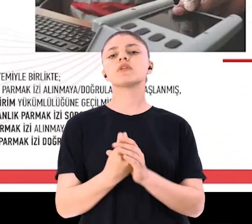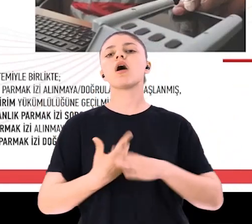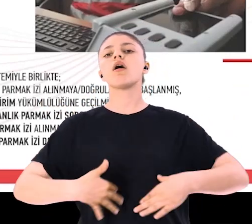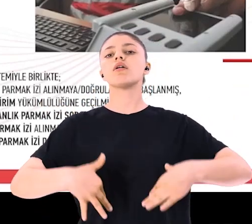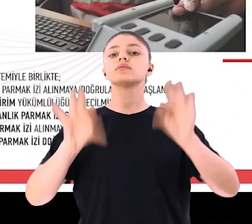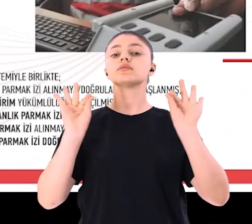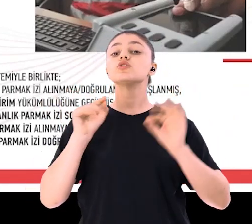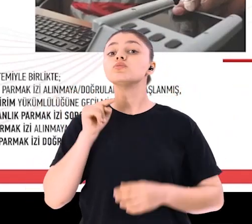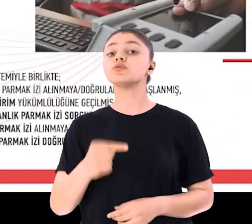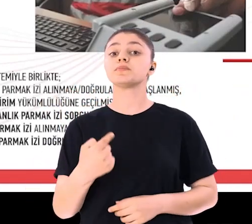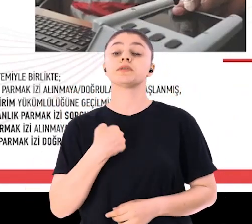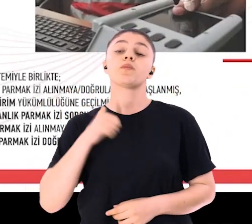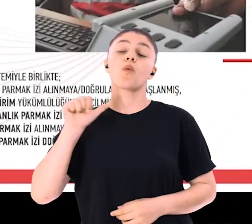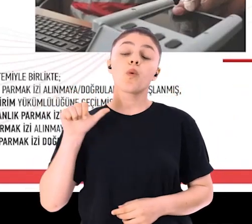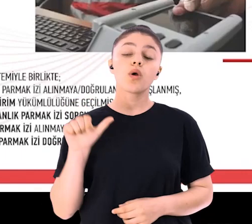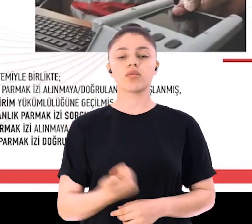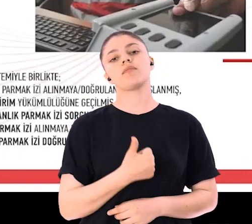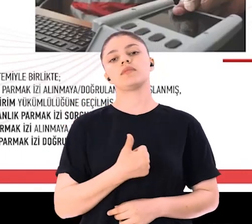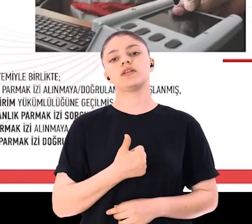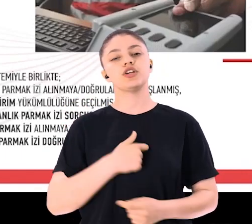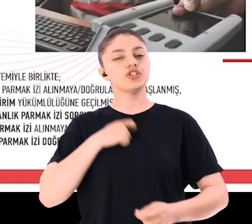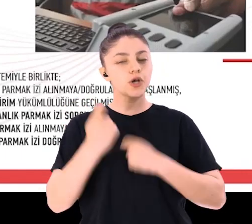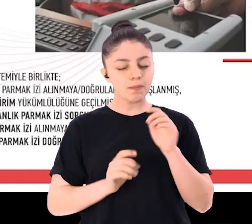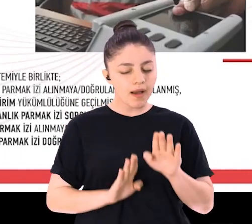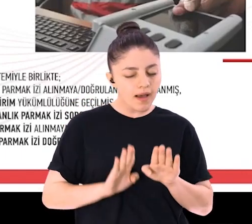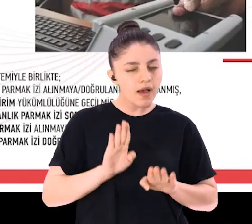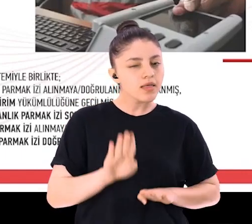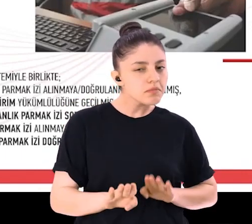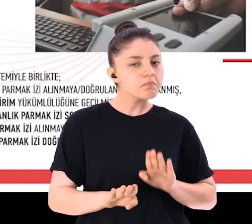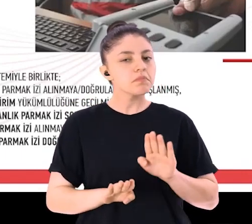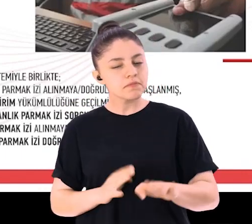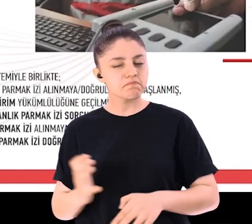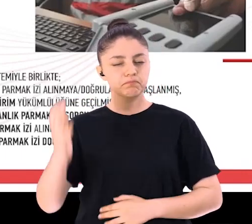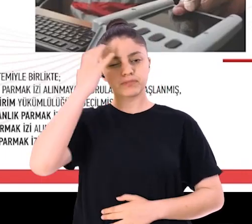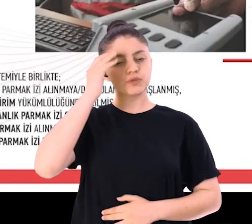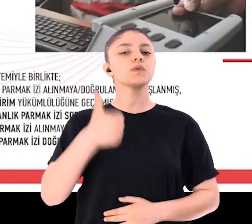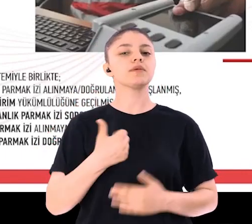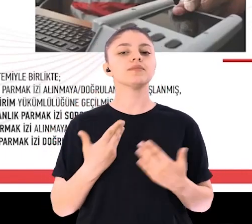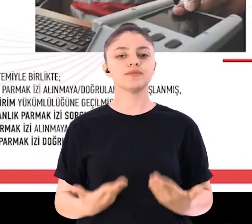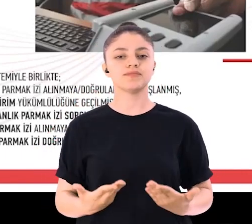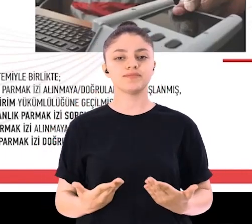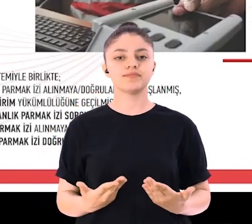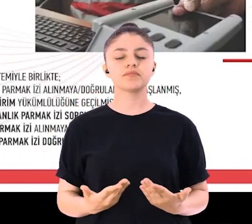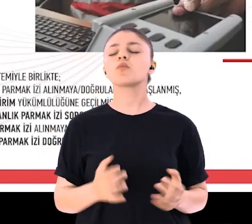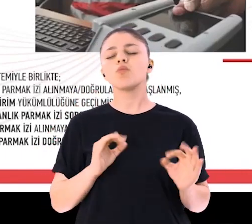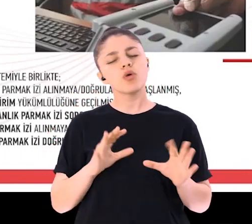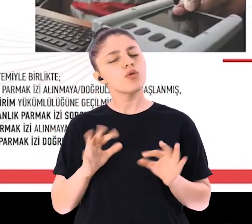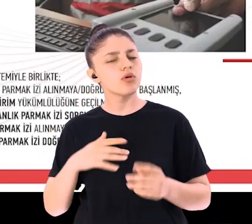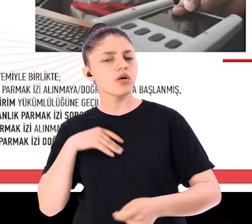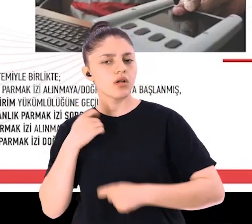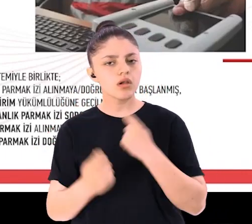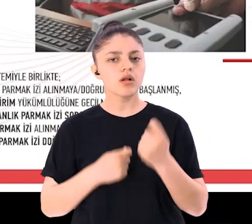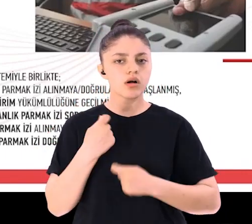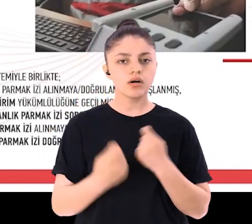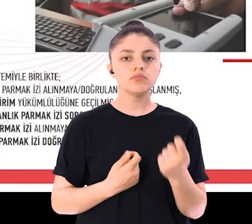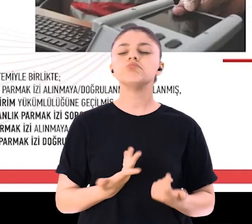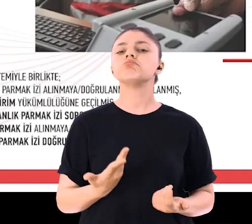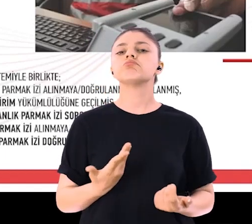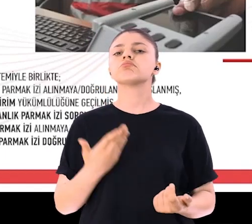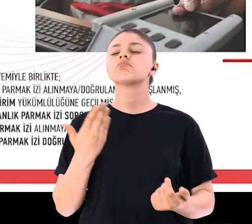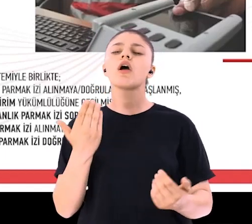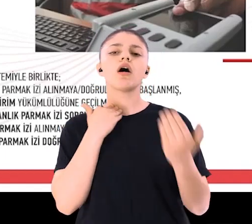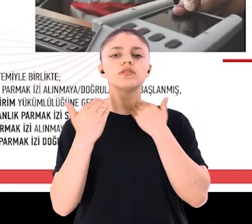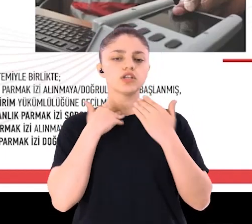da geliştirmiş olduk. Bu da bizim önemli adımlarımızdan bir tanesi.